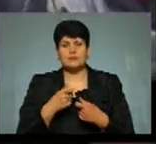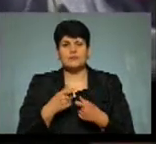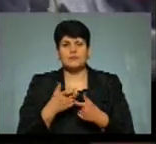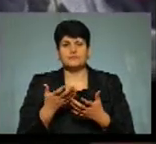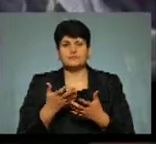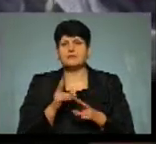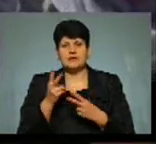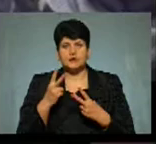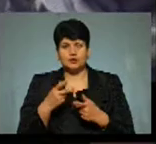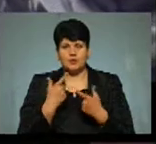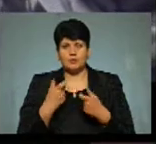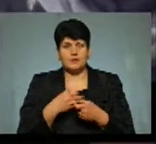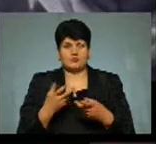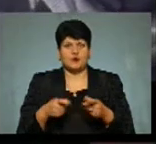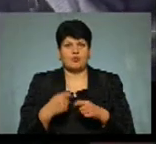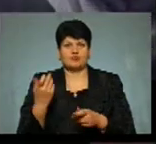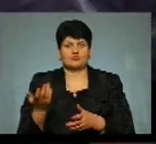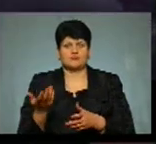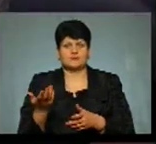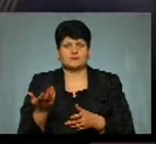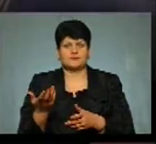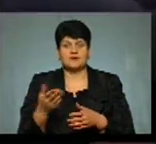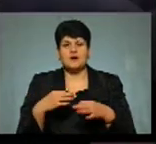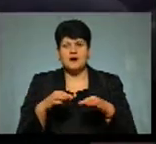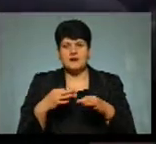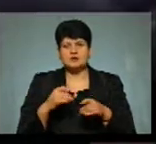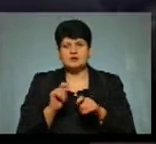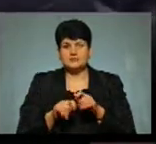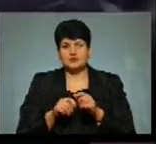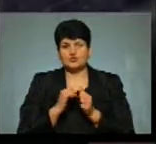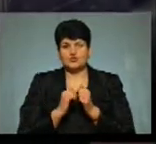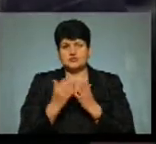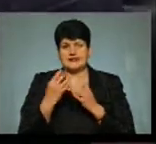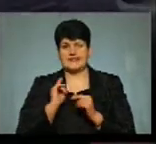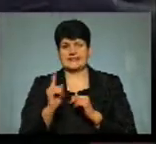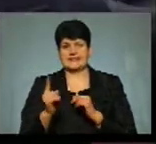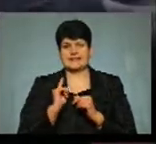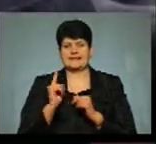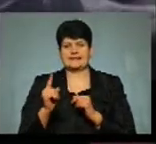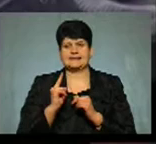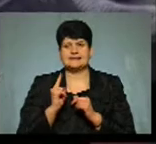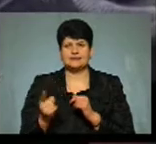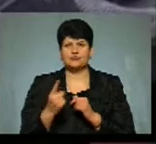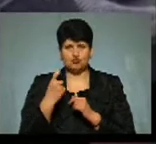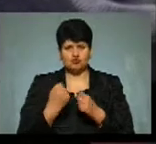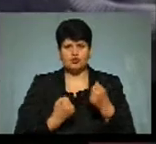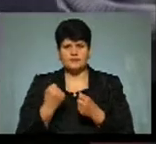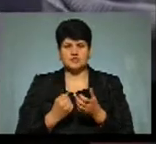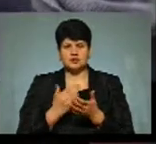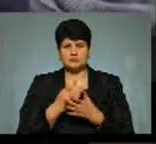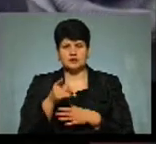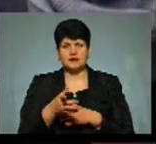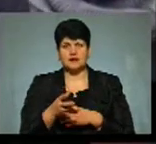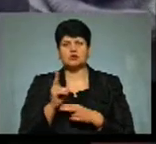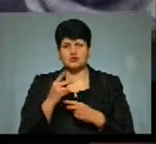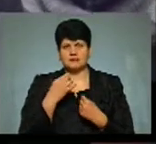Мене ж ніхто не попереджував. Госавтоінспекція тут кожен день їздить. По скільки? 100 машин тут проїжджає. Мені